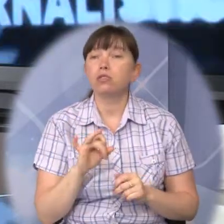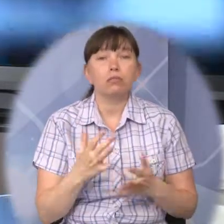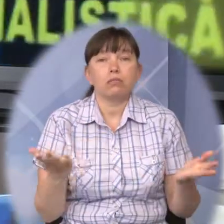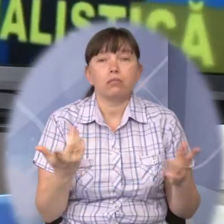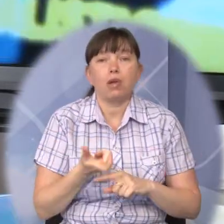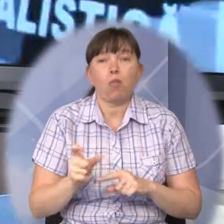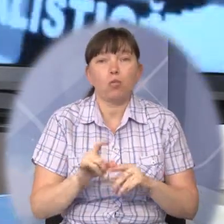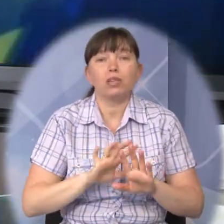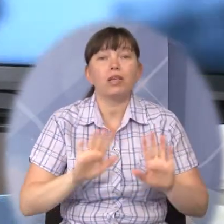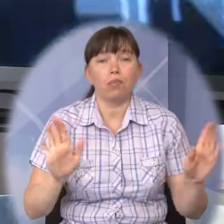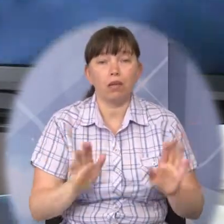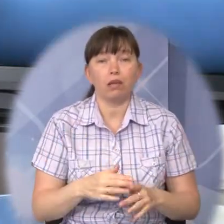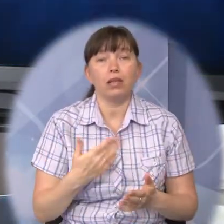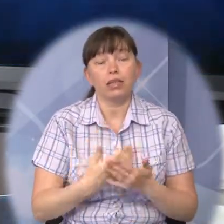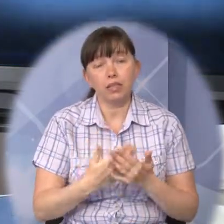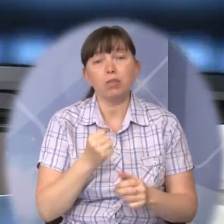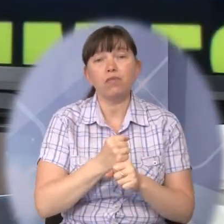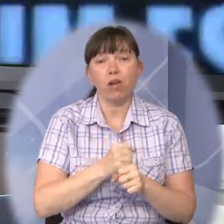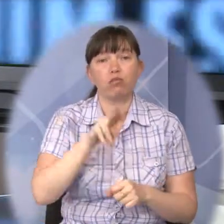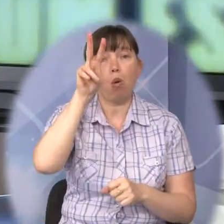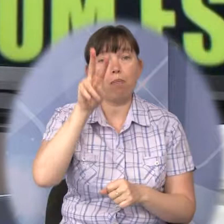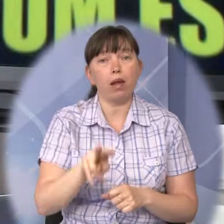mult nimic, dacă să facem o paralelă între